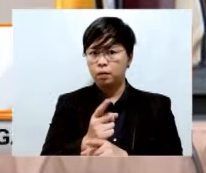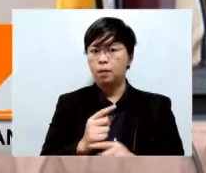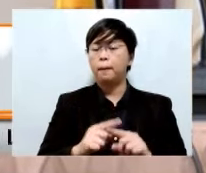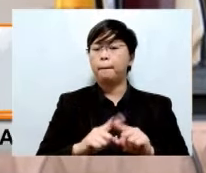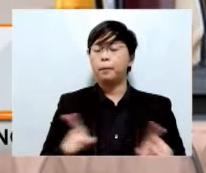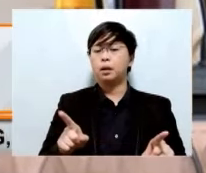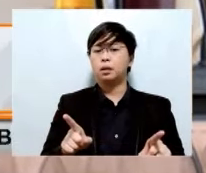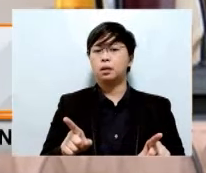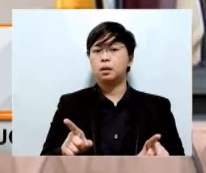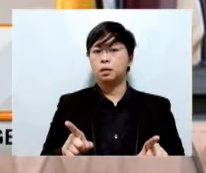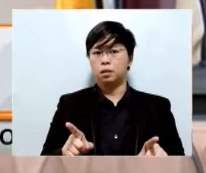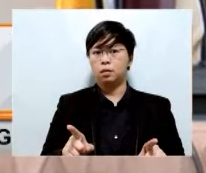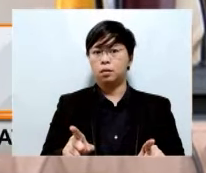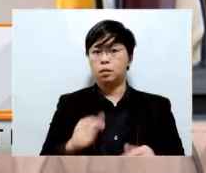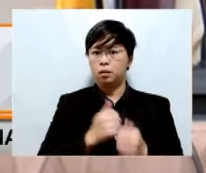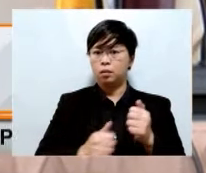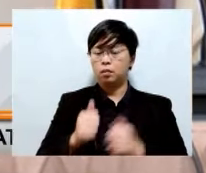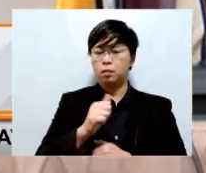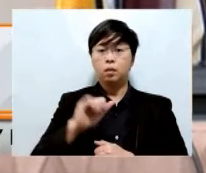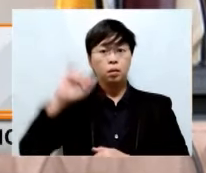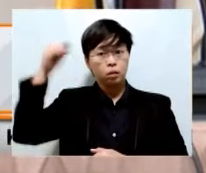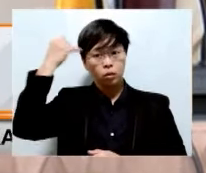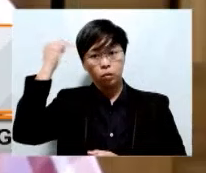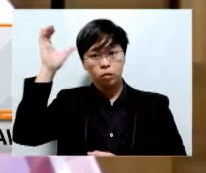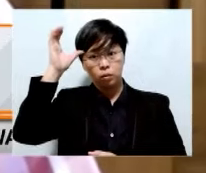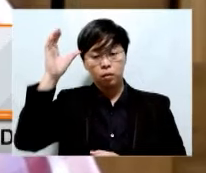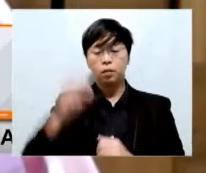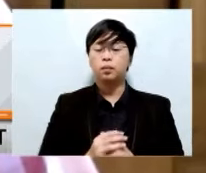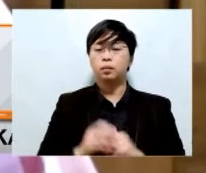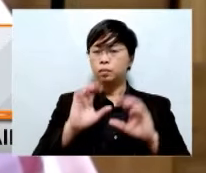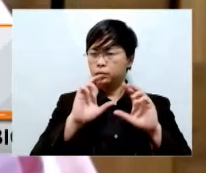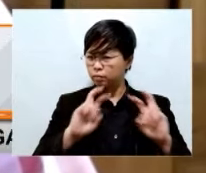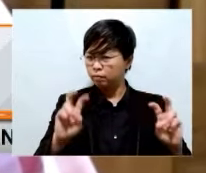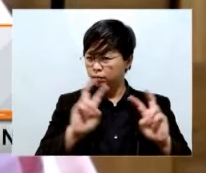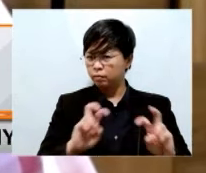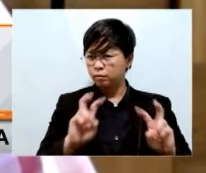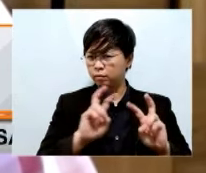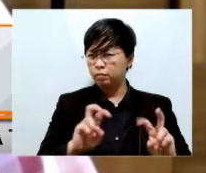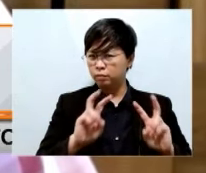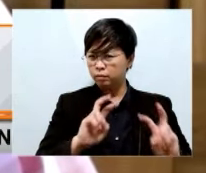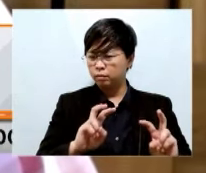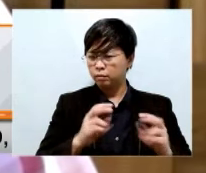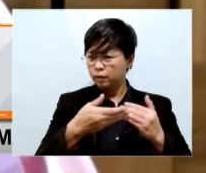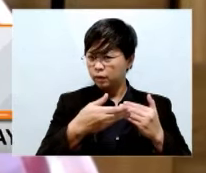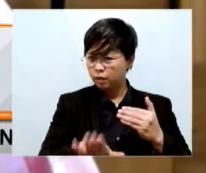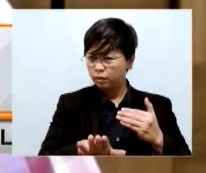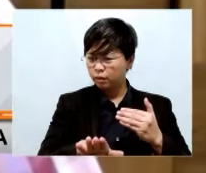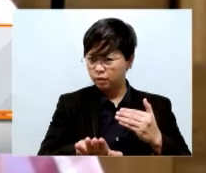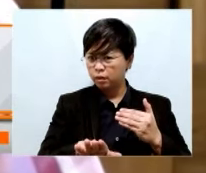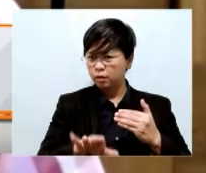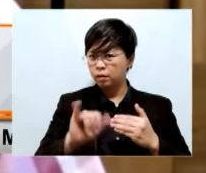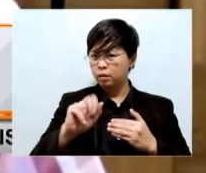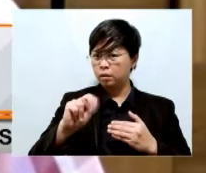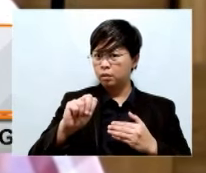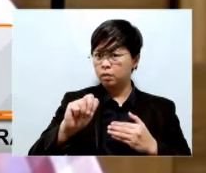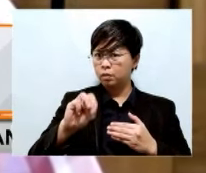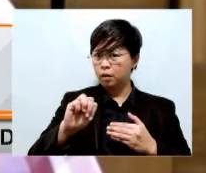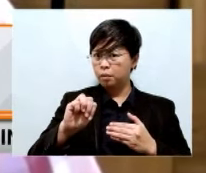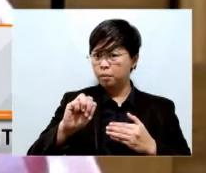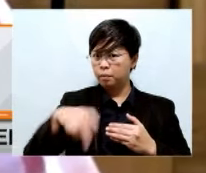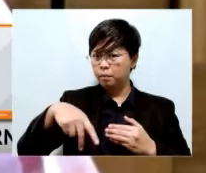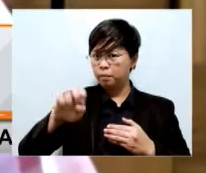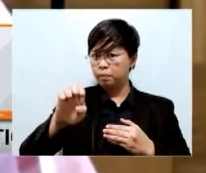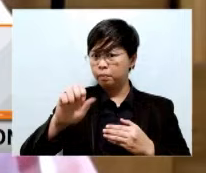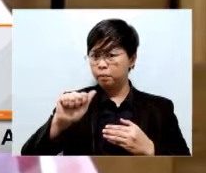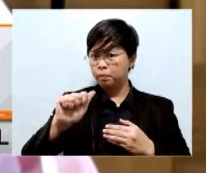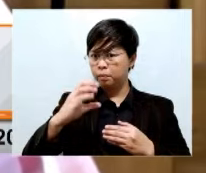Committee Chairman Joel Chua, pag-aaralan pa raw nila ito. After siguro ng impeachment, once napatunayan or na-impeach po siya,